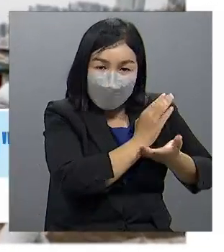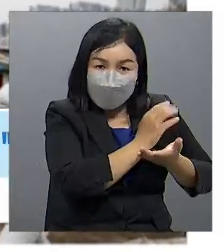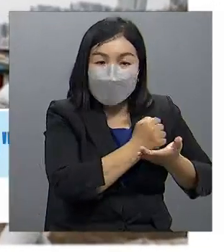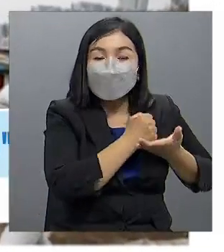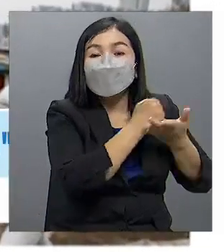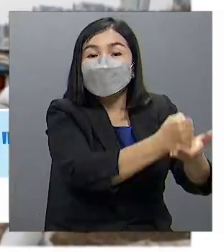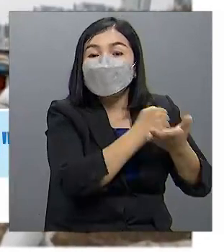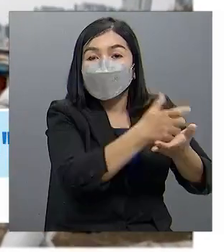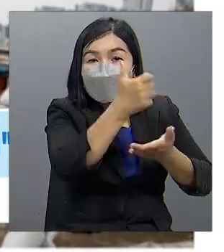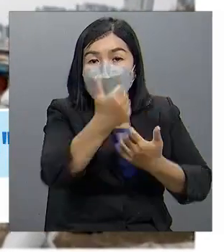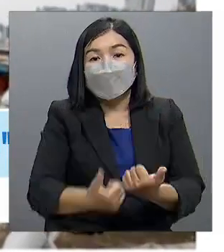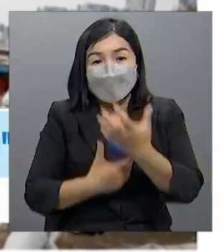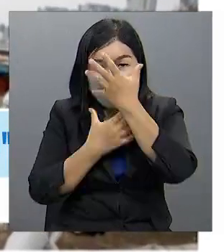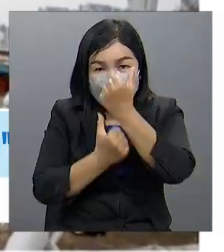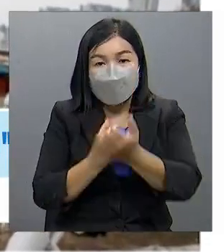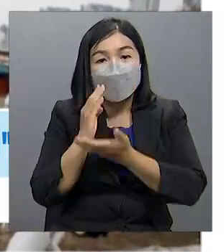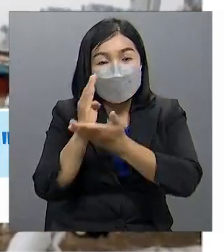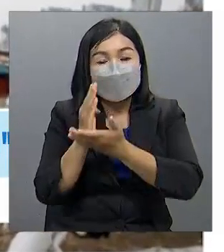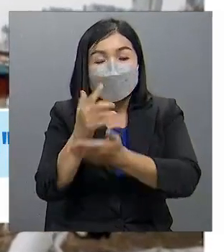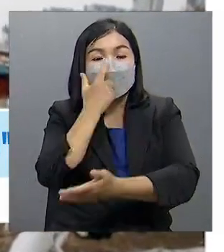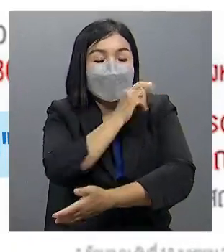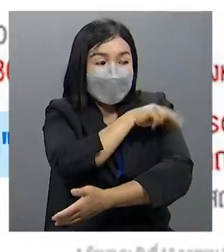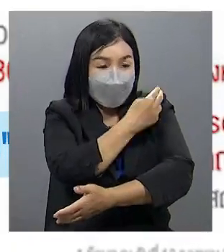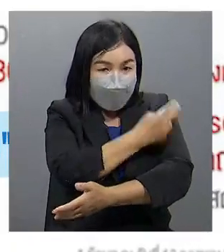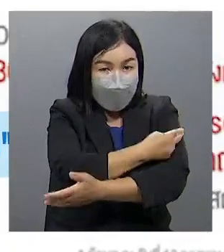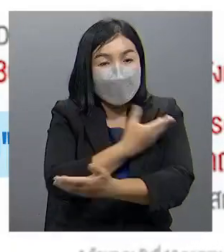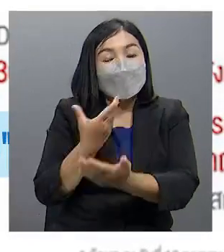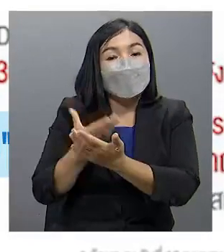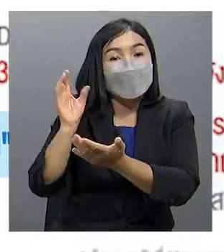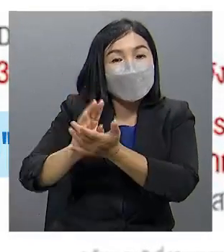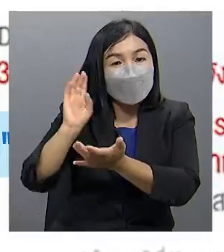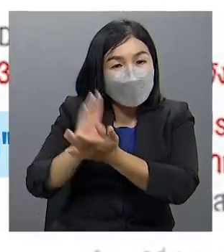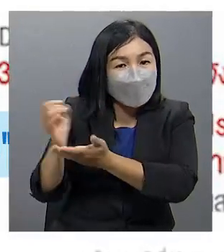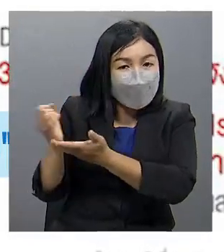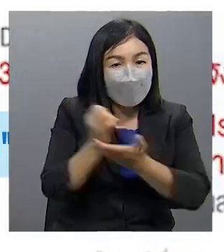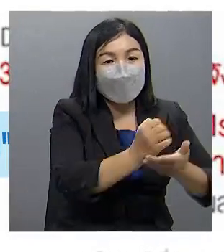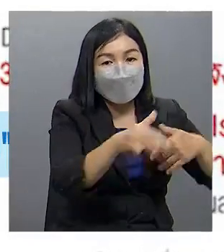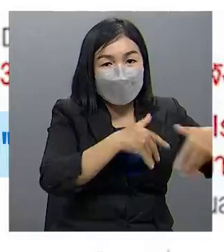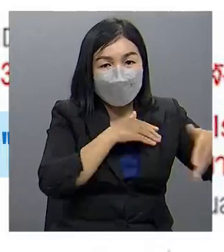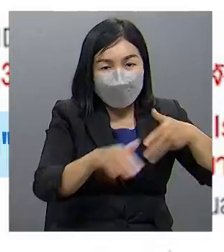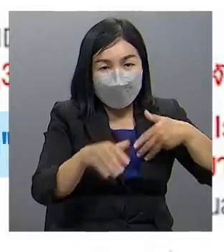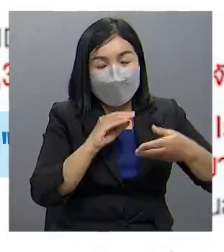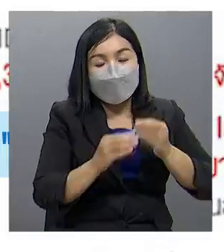ชีสภากาชาดไทยเงินทุนฉุกเฉินเพื่อช่วยเหลือผู้ประสบภัยเลขที่